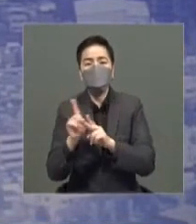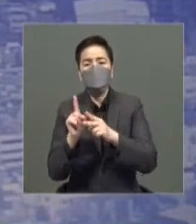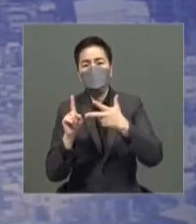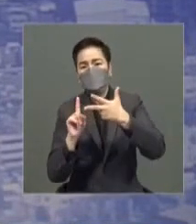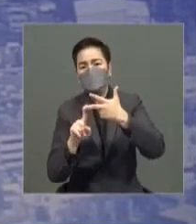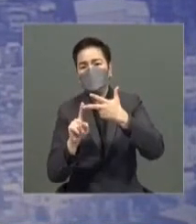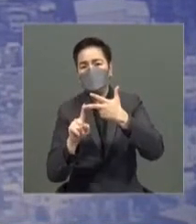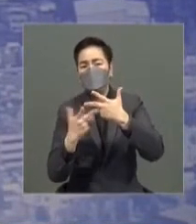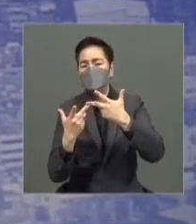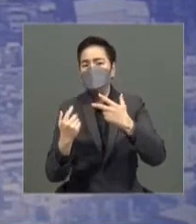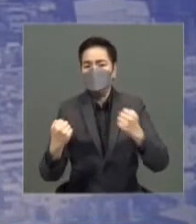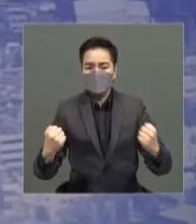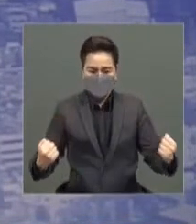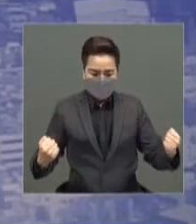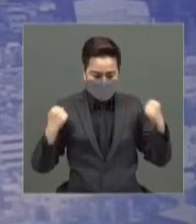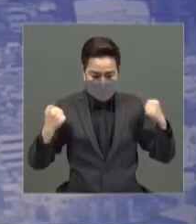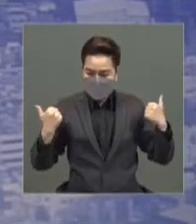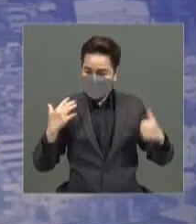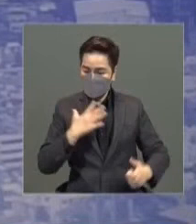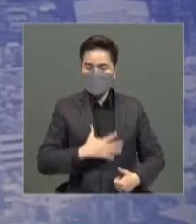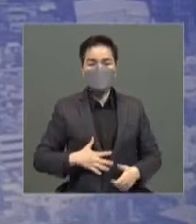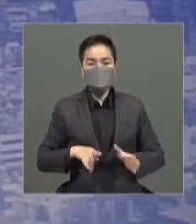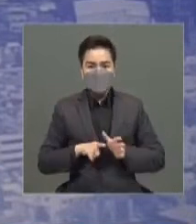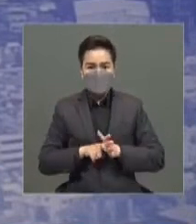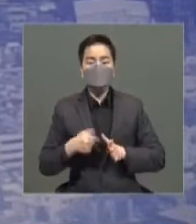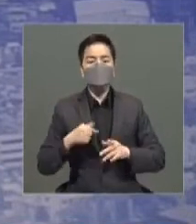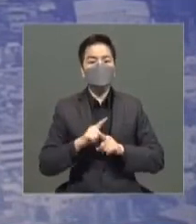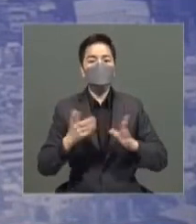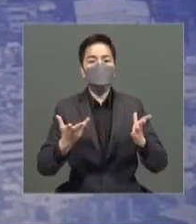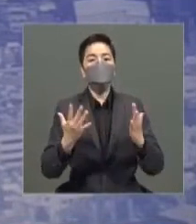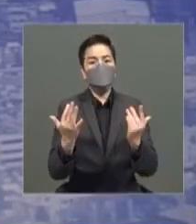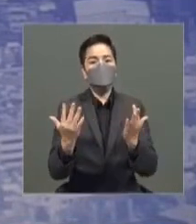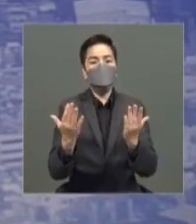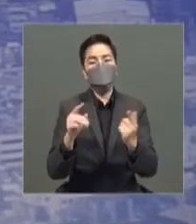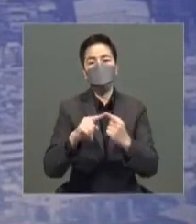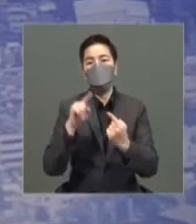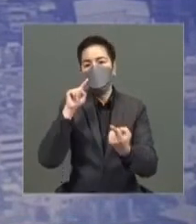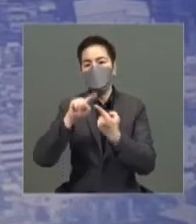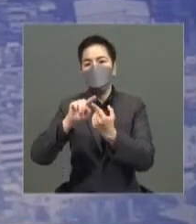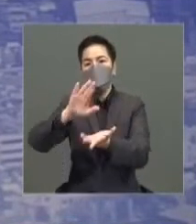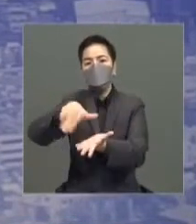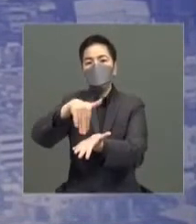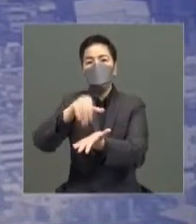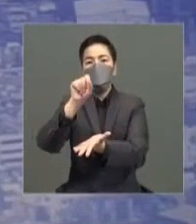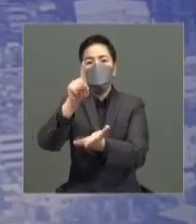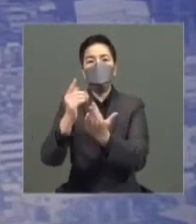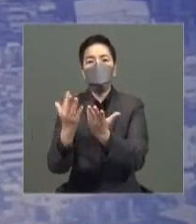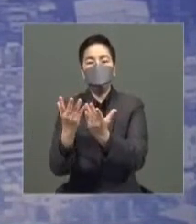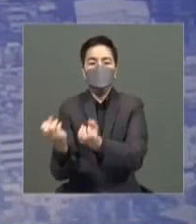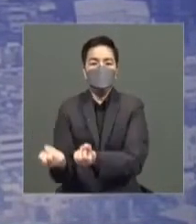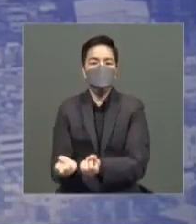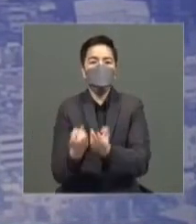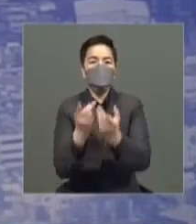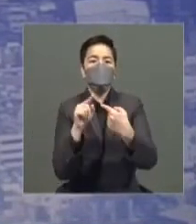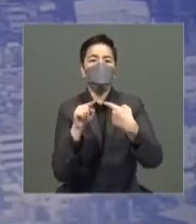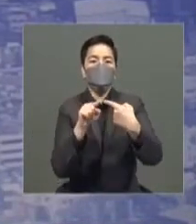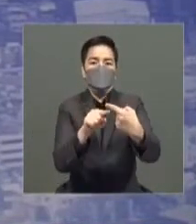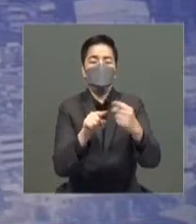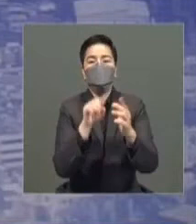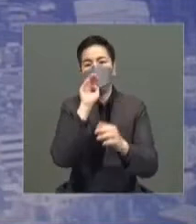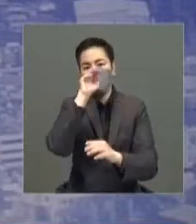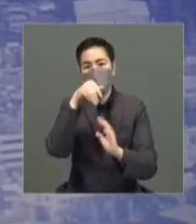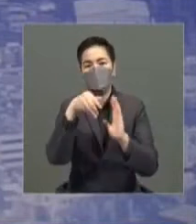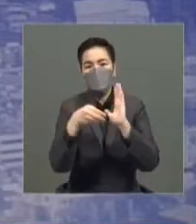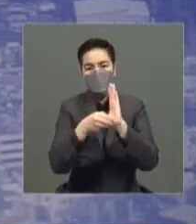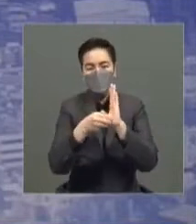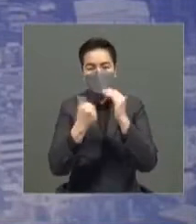ที่อาจจะยังแข็งแรงดีไม่มีอาการตอนนี้จะได้รับการจัดสรรไปที่ศูนย์พักคอยรอการส่งต่อของกทม.